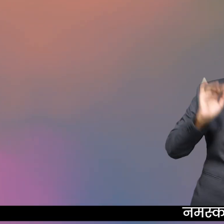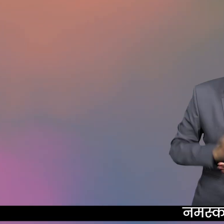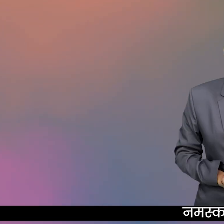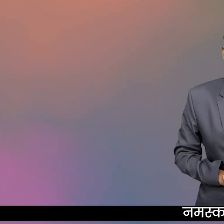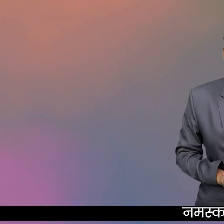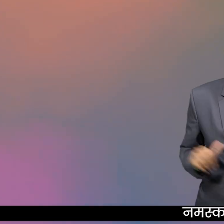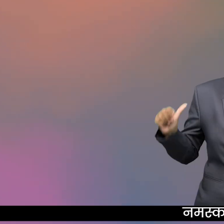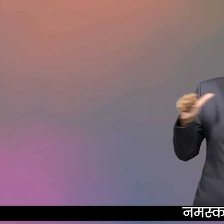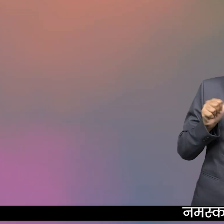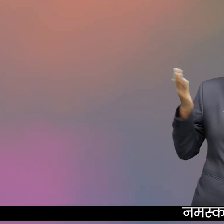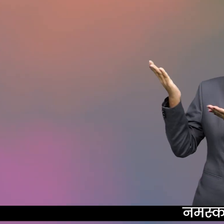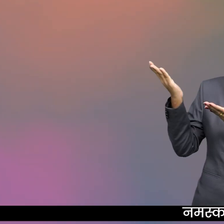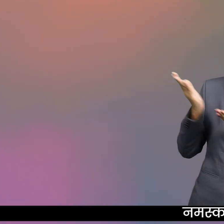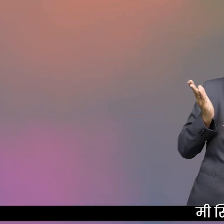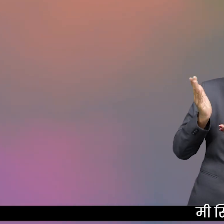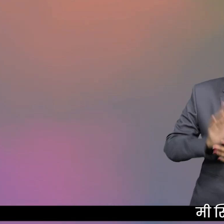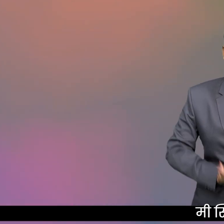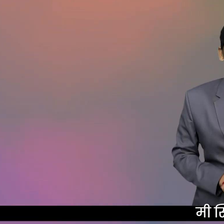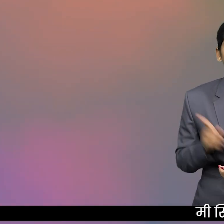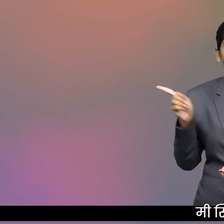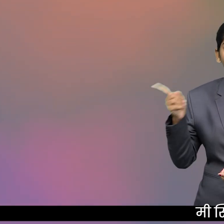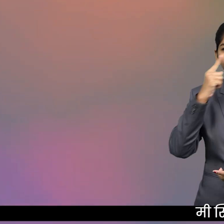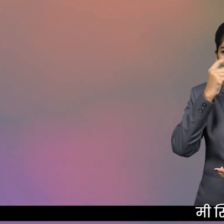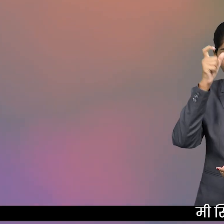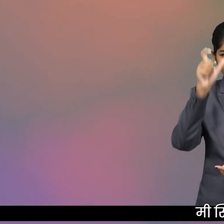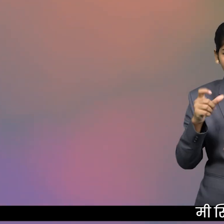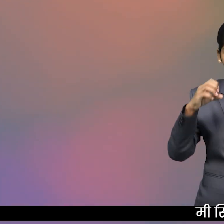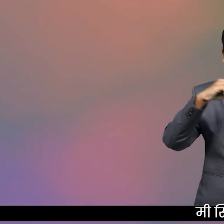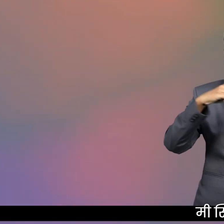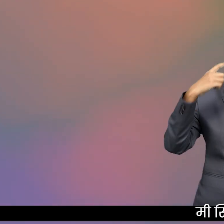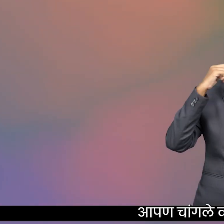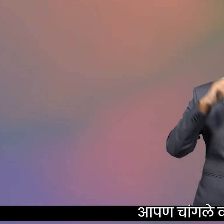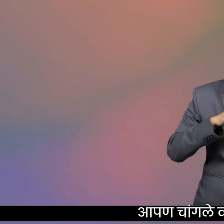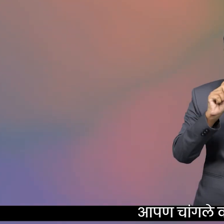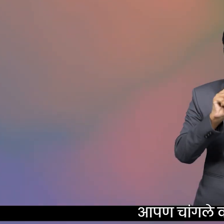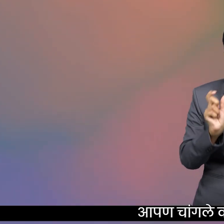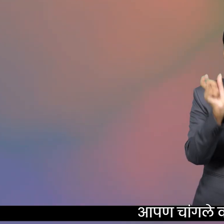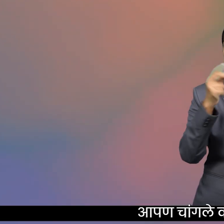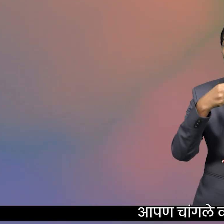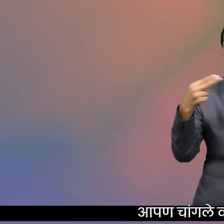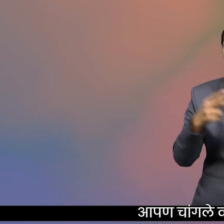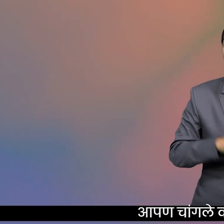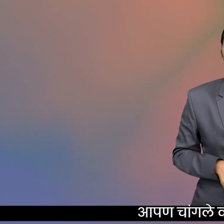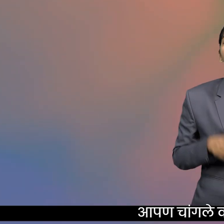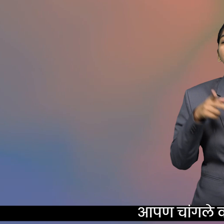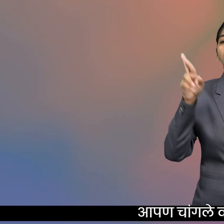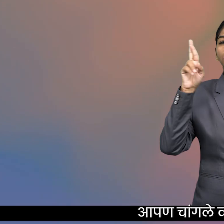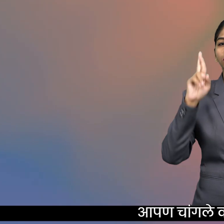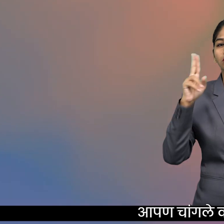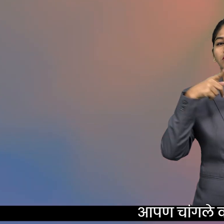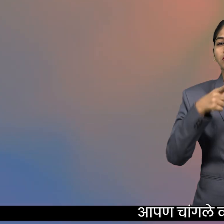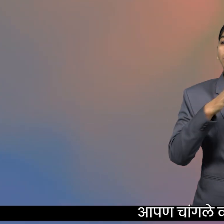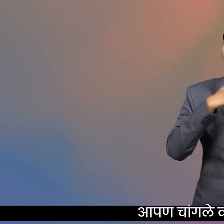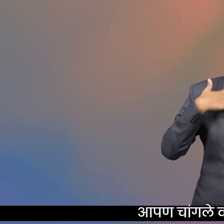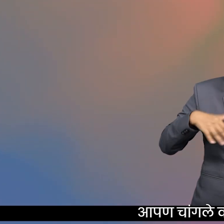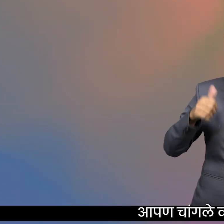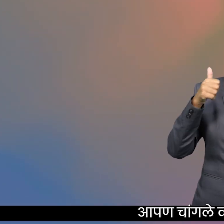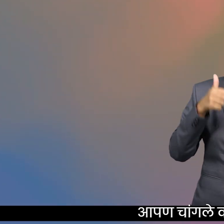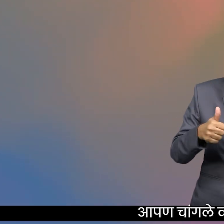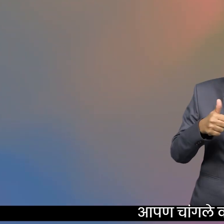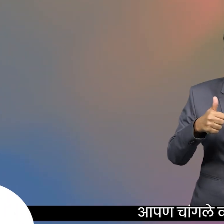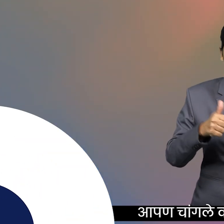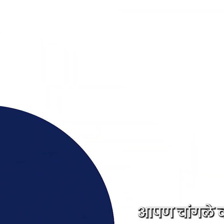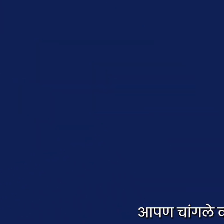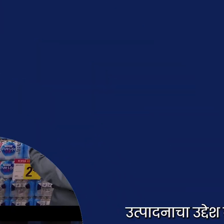नमस्कार, परत आपले स्वागत आहे. मी आहे स्मिता देशमुख. आपण चांगले करत आहात अशी आशा आहे.